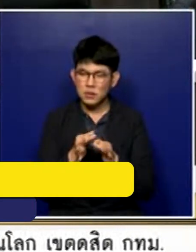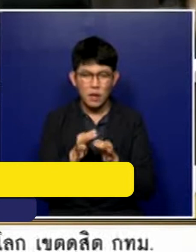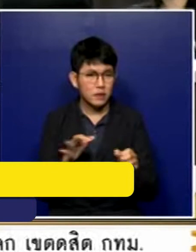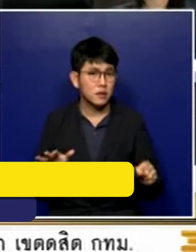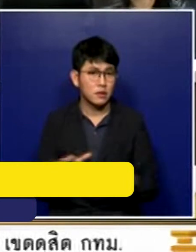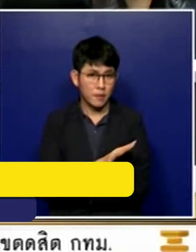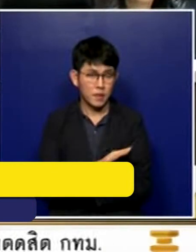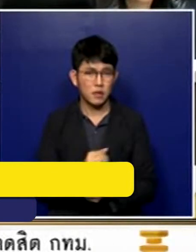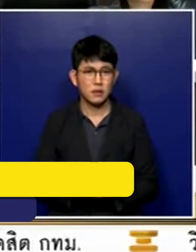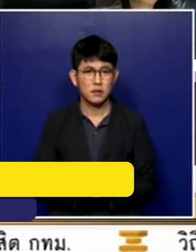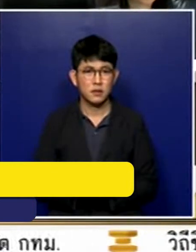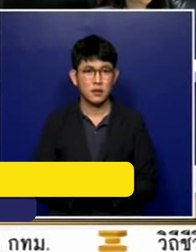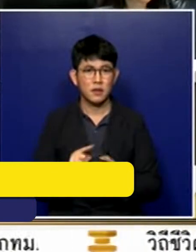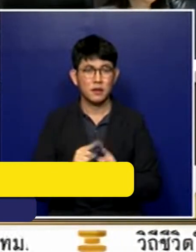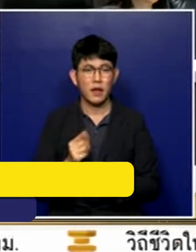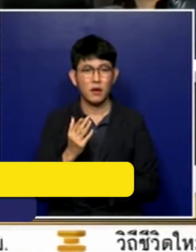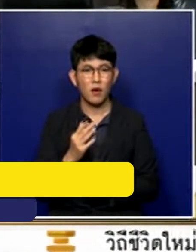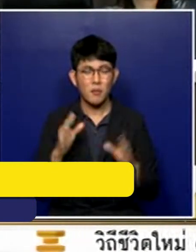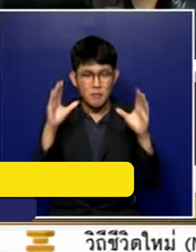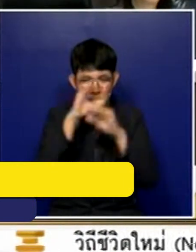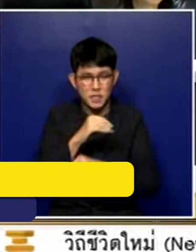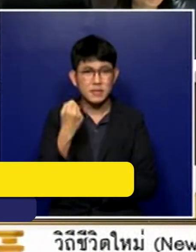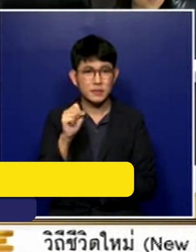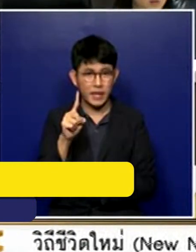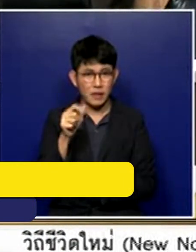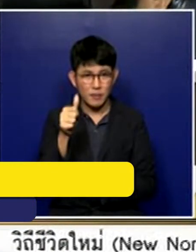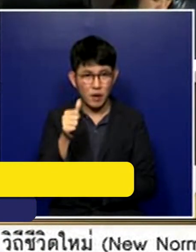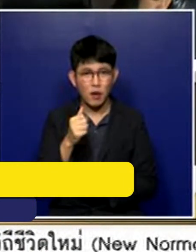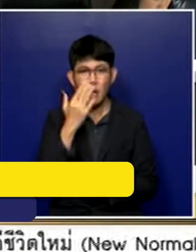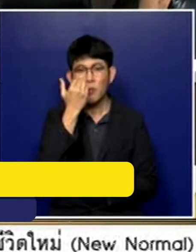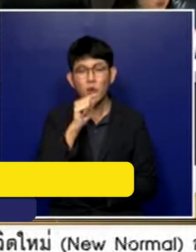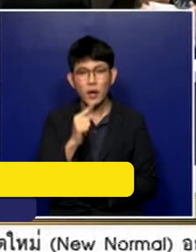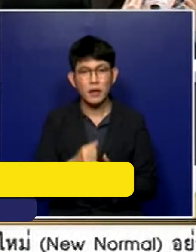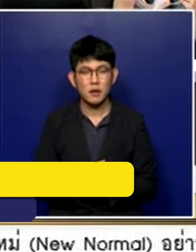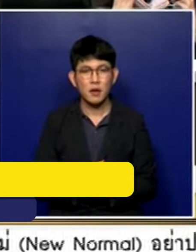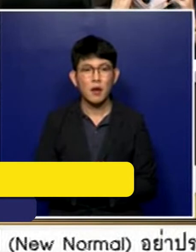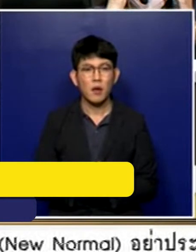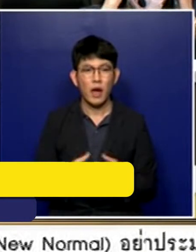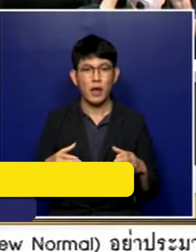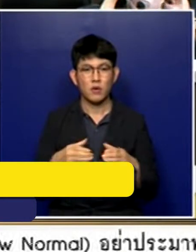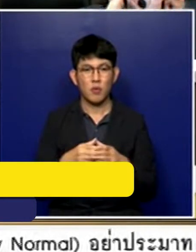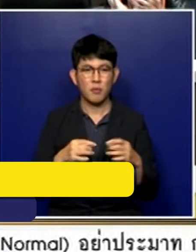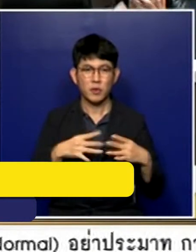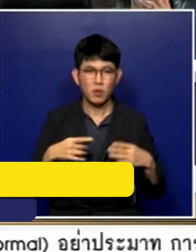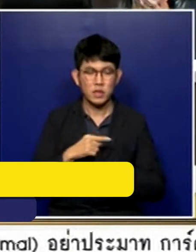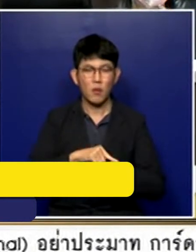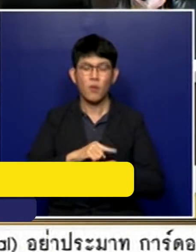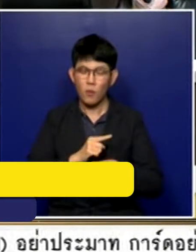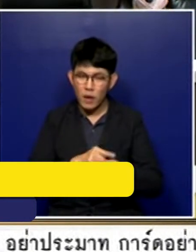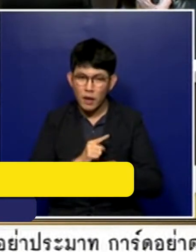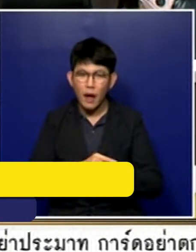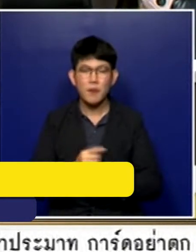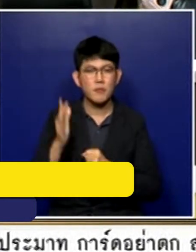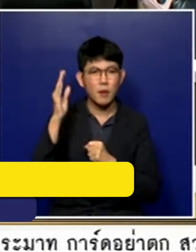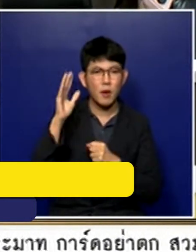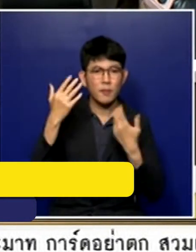ขอหลัง11:00นได้ไหมครับเพื่อที่ผมจะได้ให้ฝ่ายค้านได้ใช้เวลาแล้วขอ